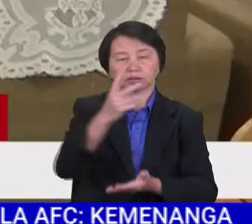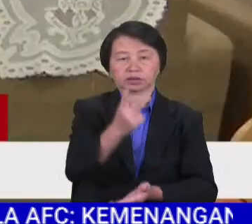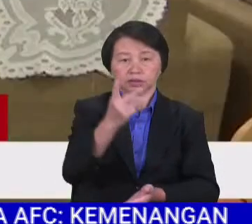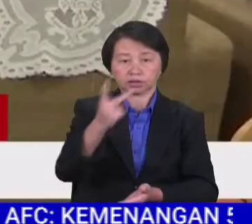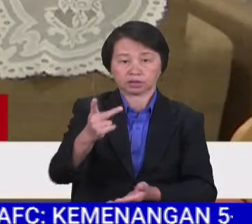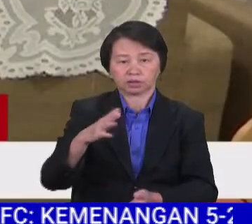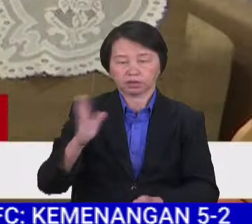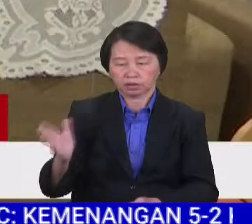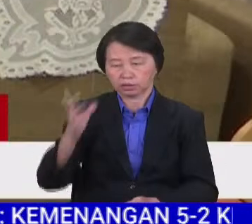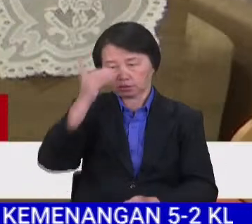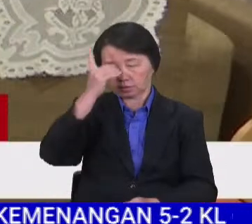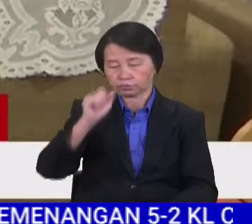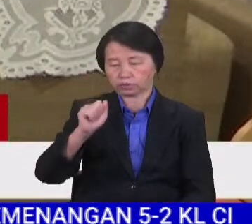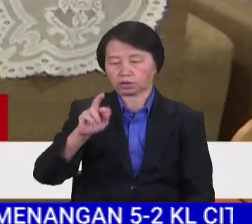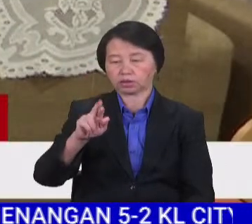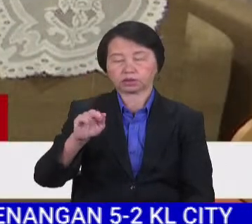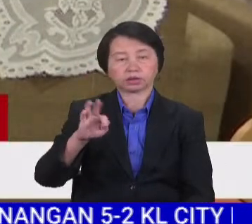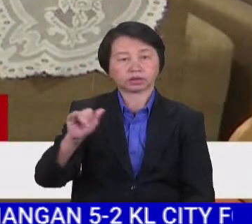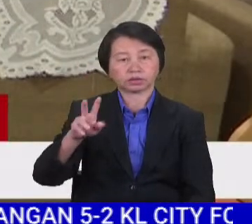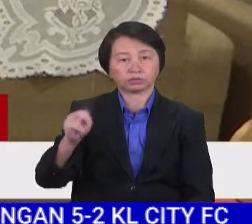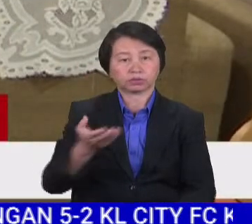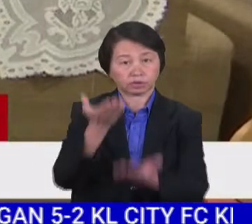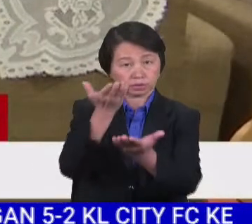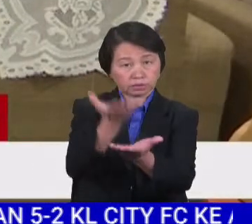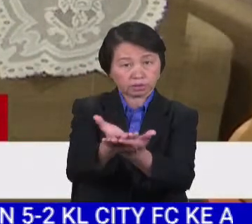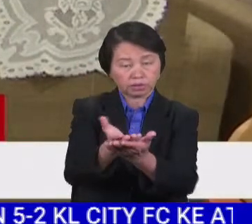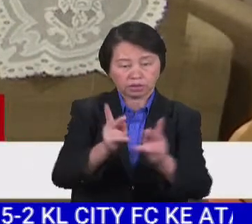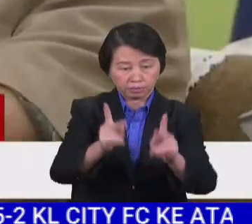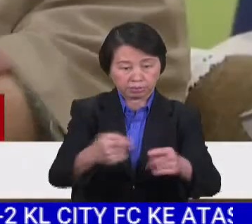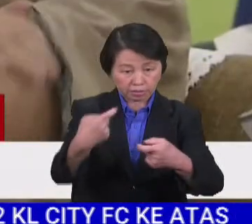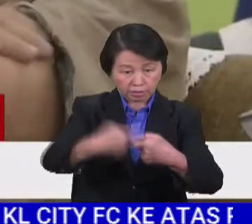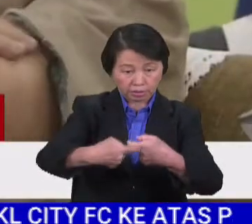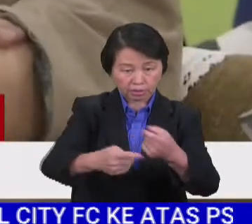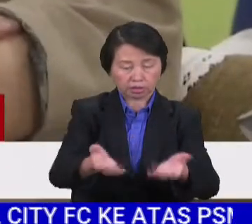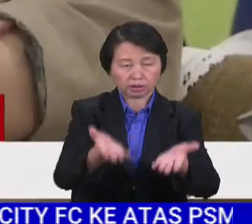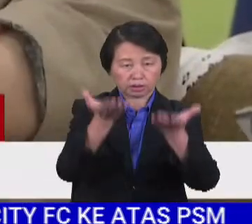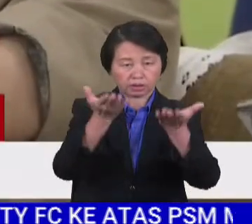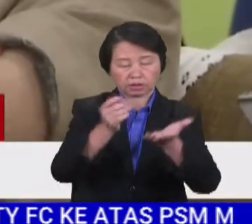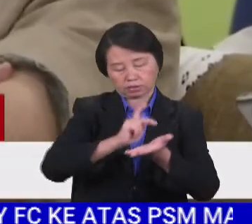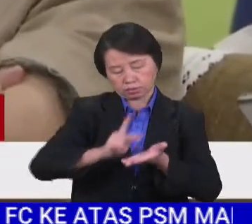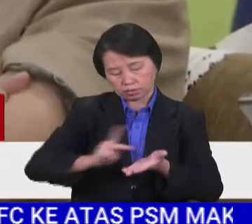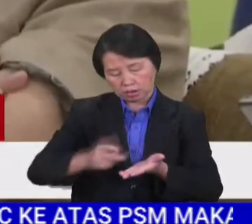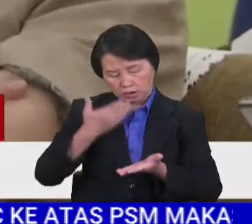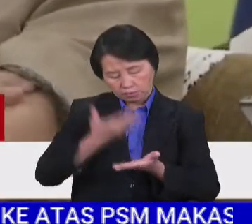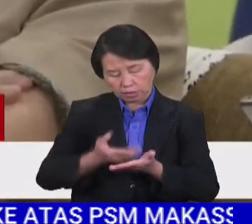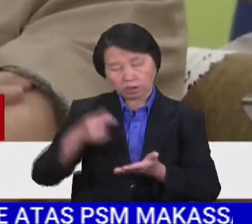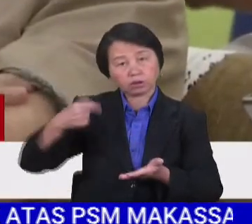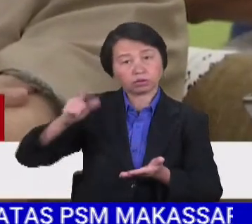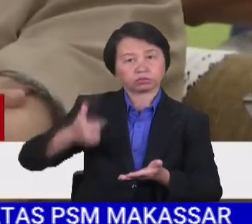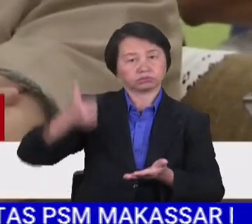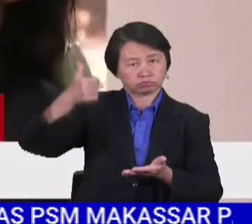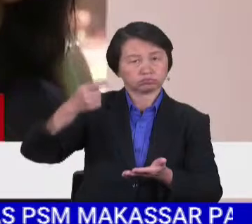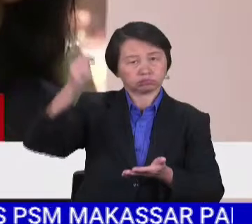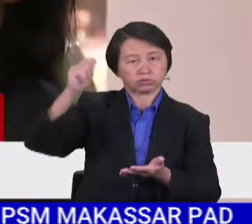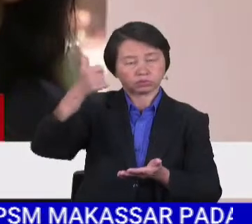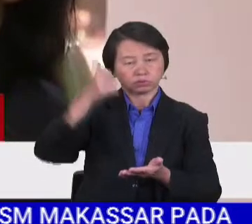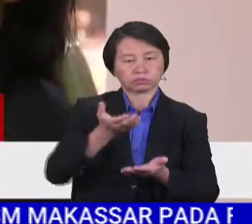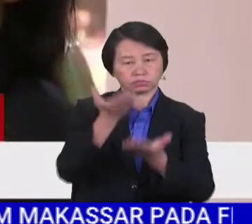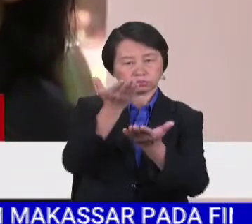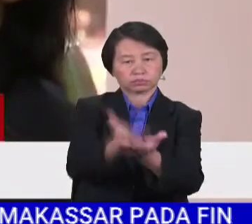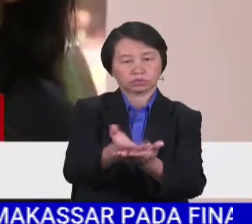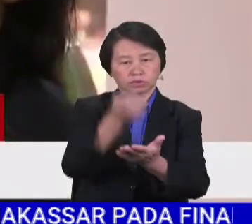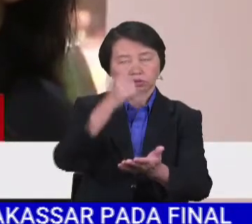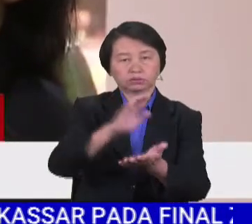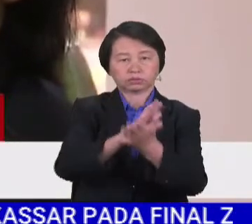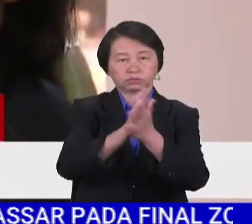Dalam pada itu dah tuh Arifin mencadangkan supaya pihak berkaitan mengangkat karya yang baik dan berkualiti tinggi melalui wacana